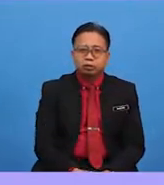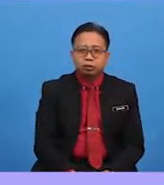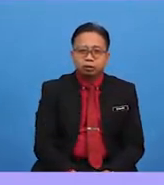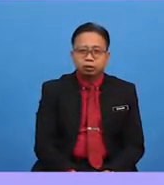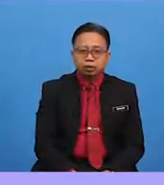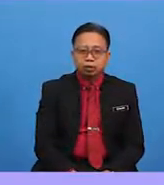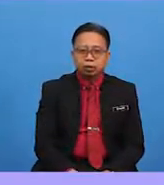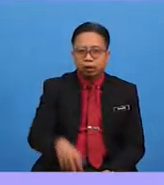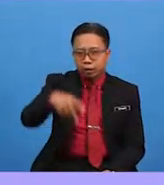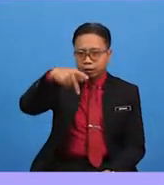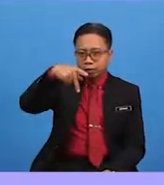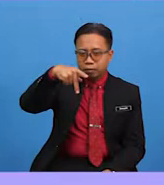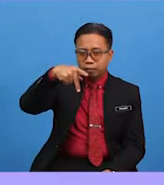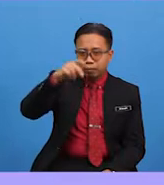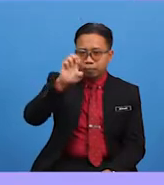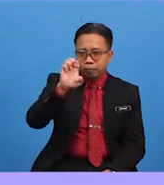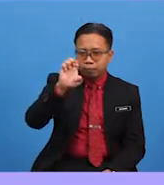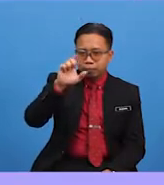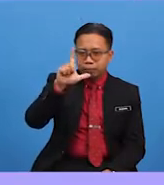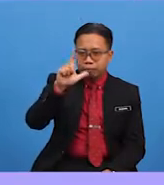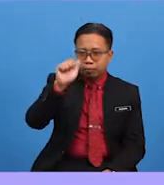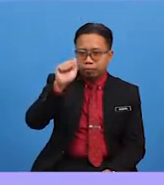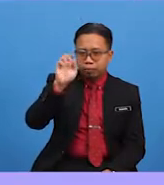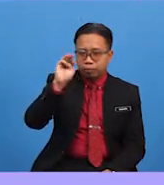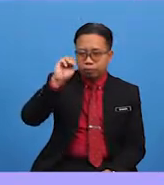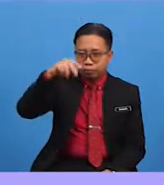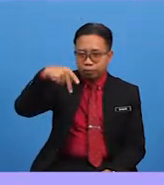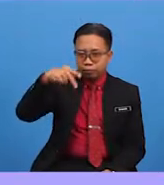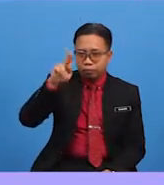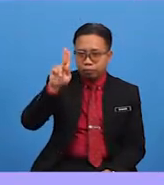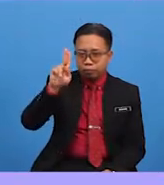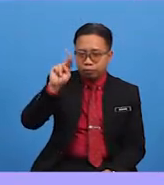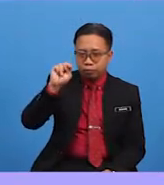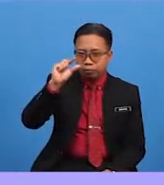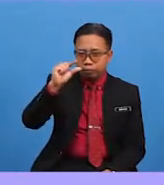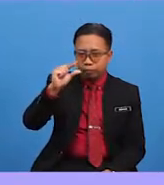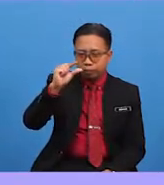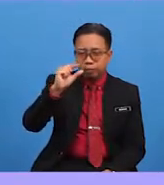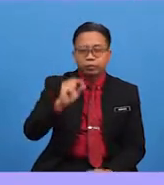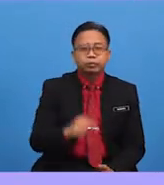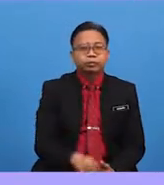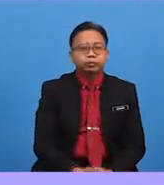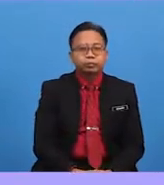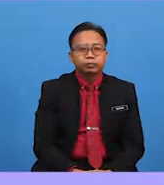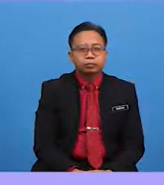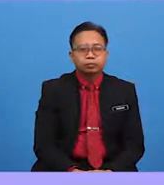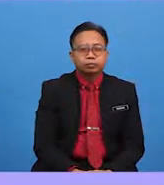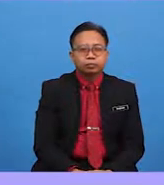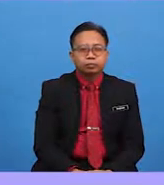pelampung. Lampung.